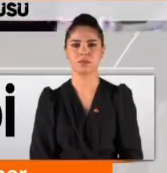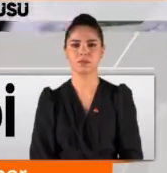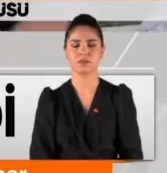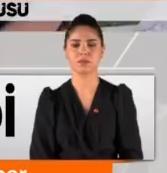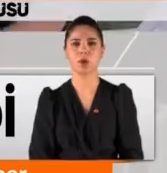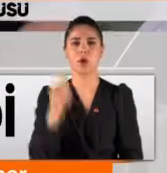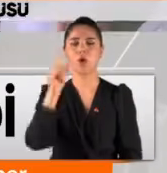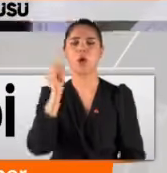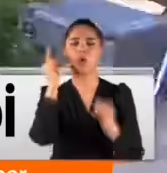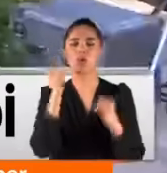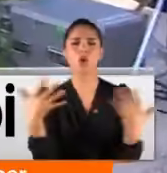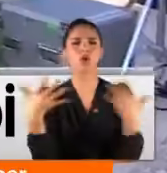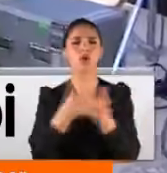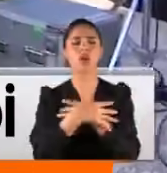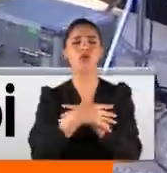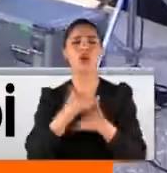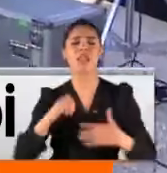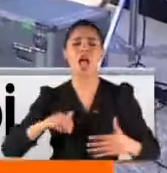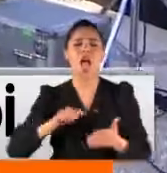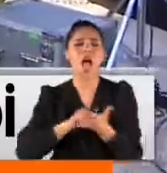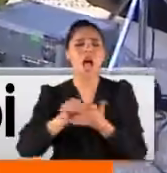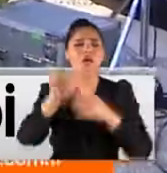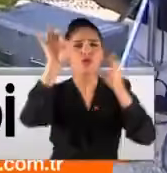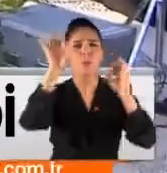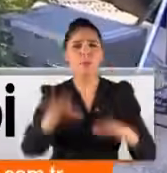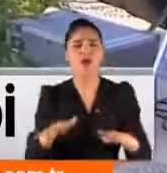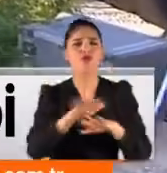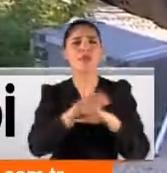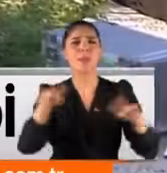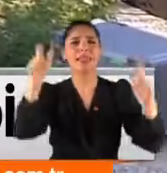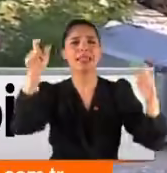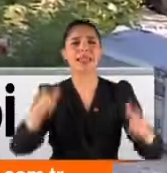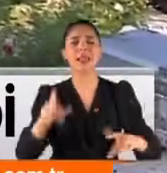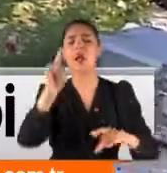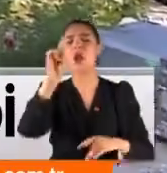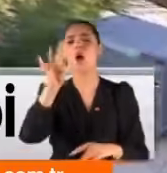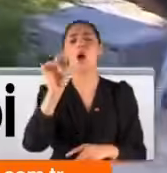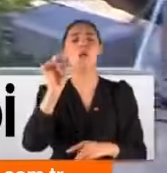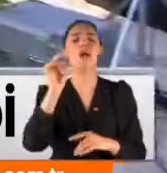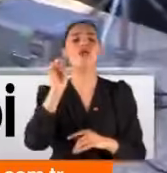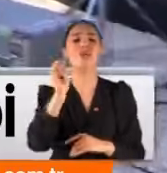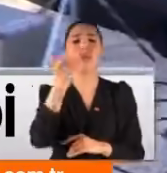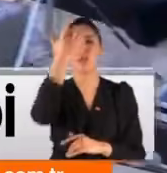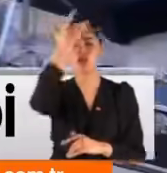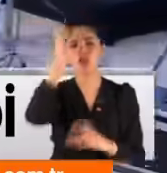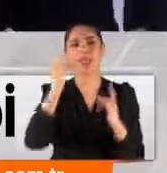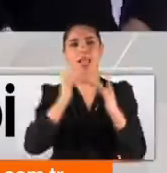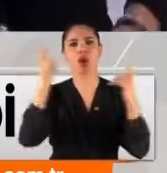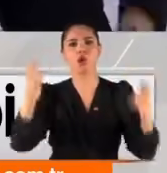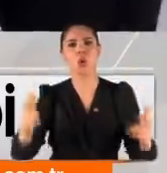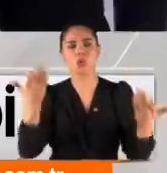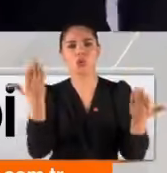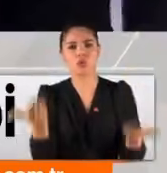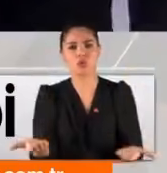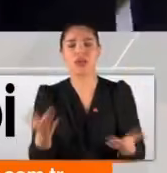O kara gecede her şeyin başladığı ve bittiği noktada 15 Temmuz Şehitler Köprüsü'ndeyiz. Darbenin